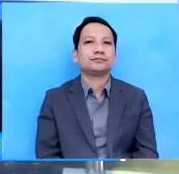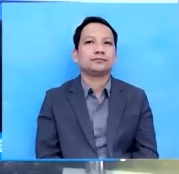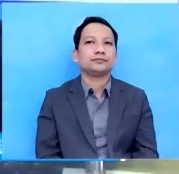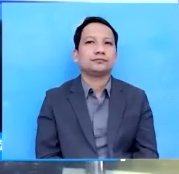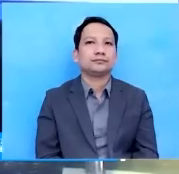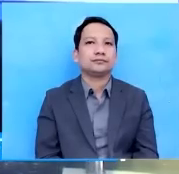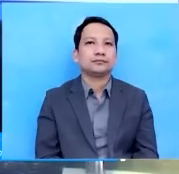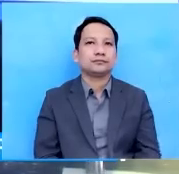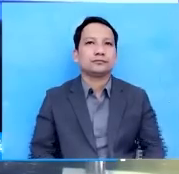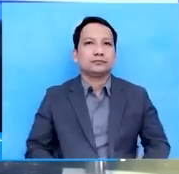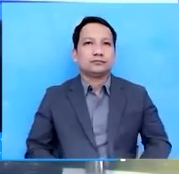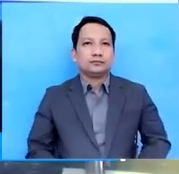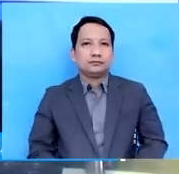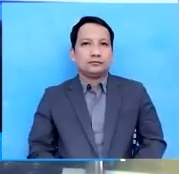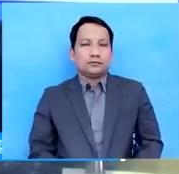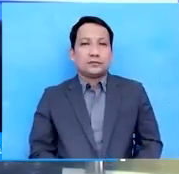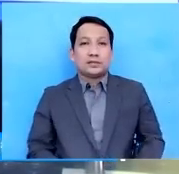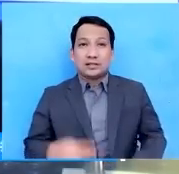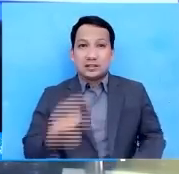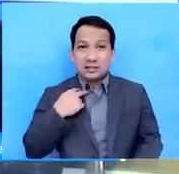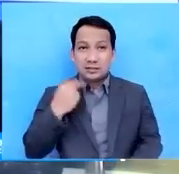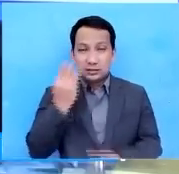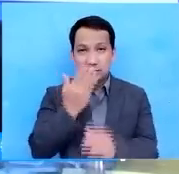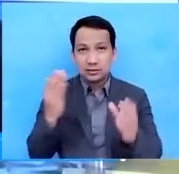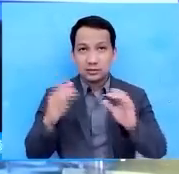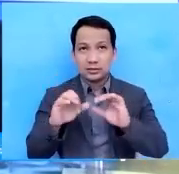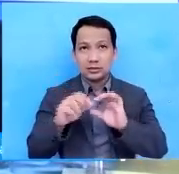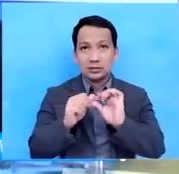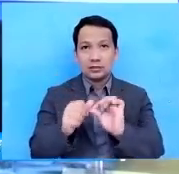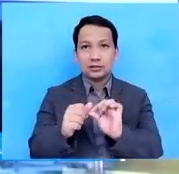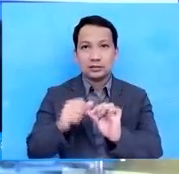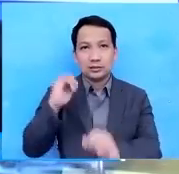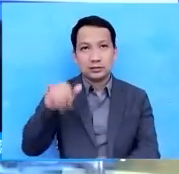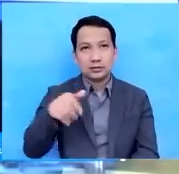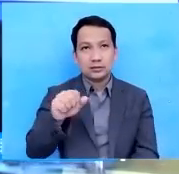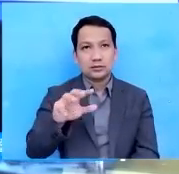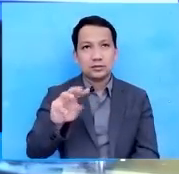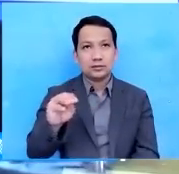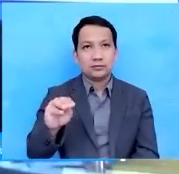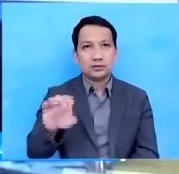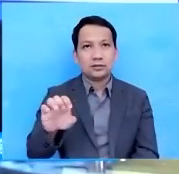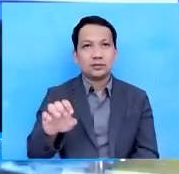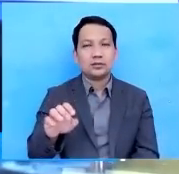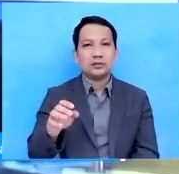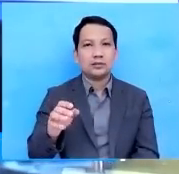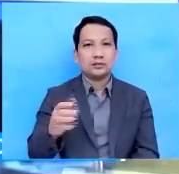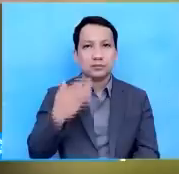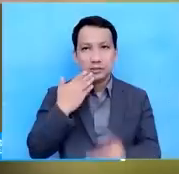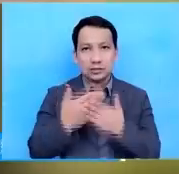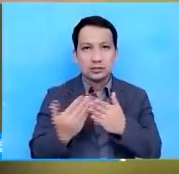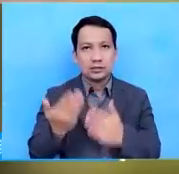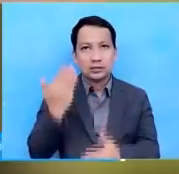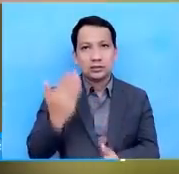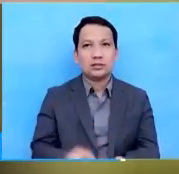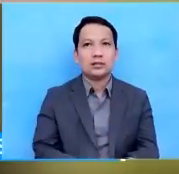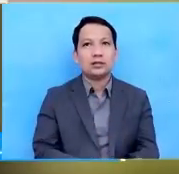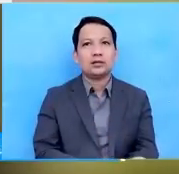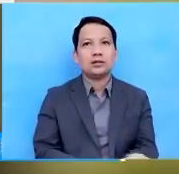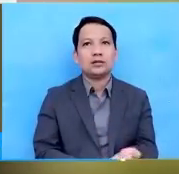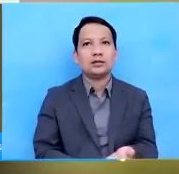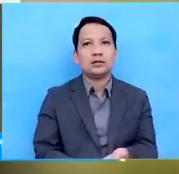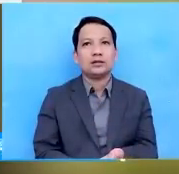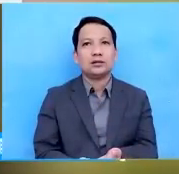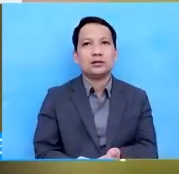Makakausap natin ang isa sa mga na-stranded sa NAIA na si Jamie Balgos. Jamie, magandang umaga.